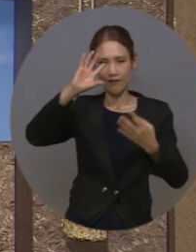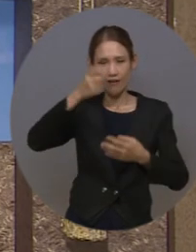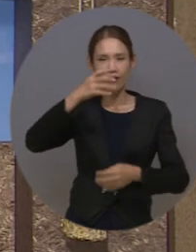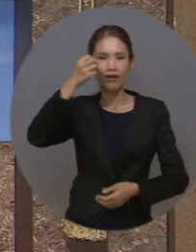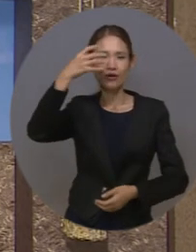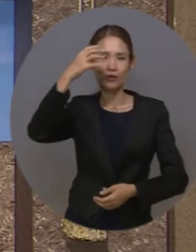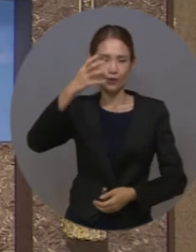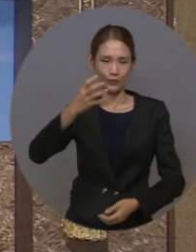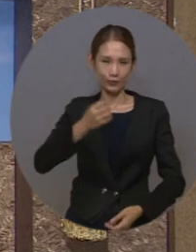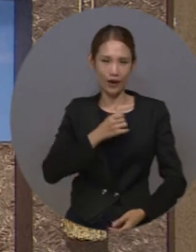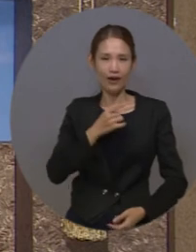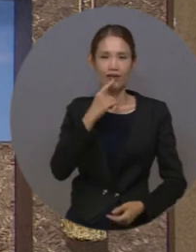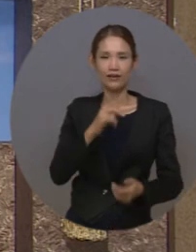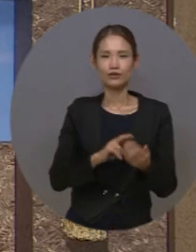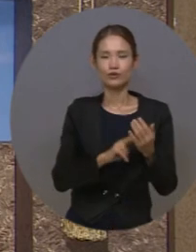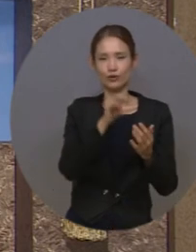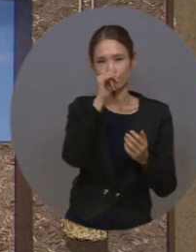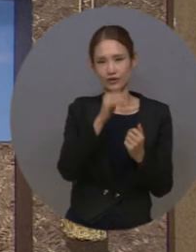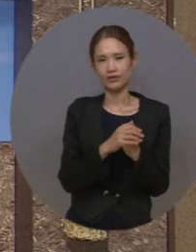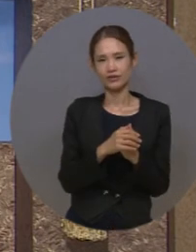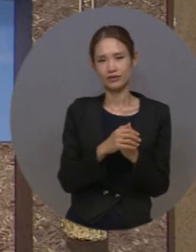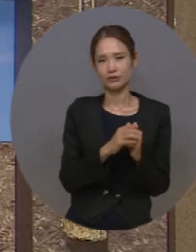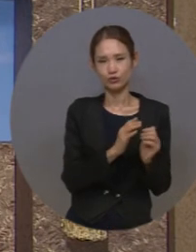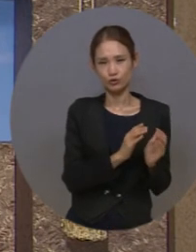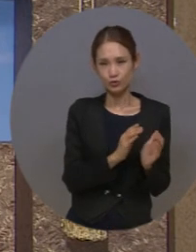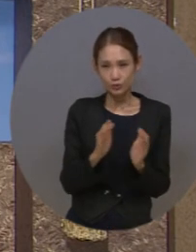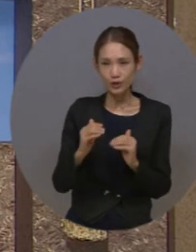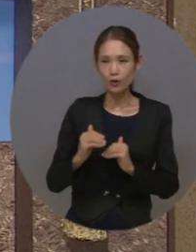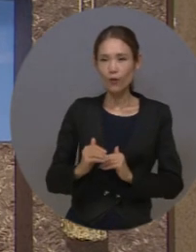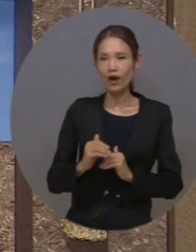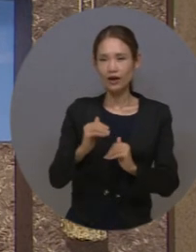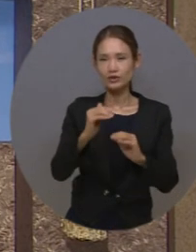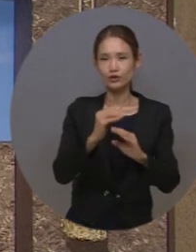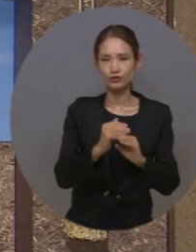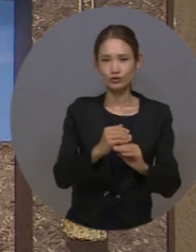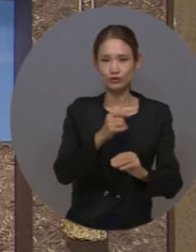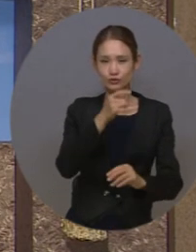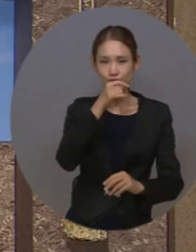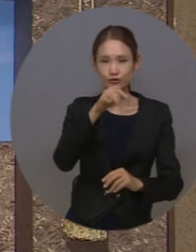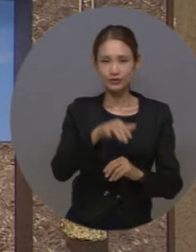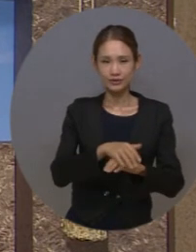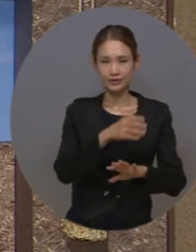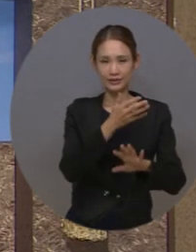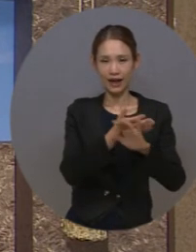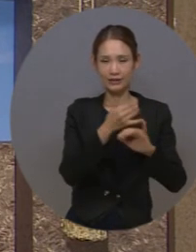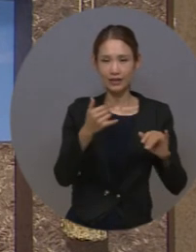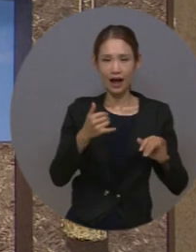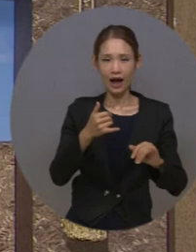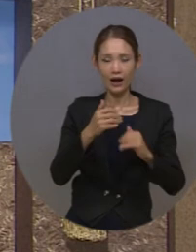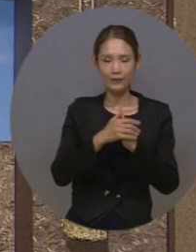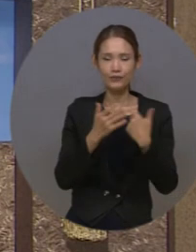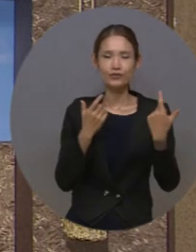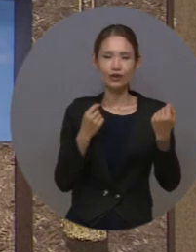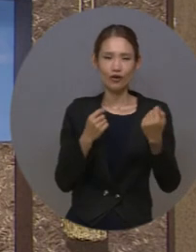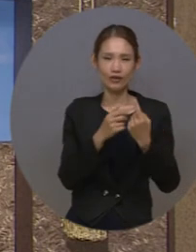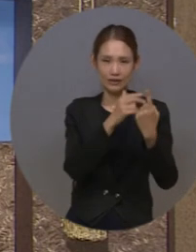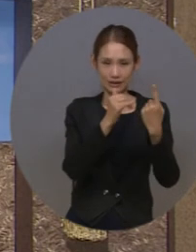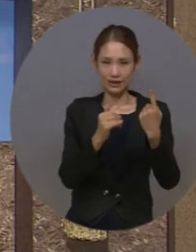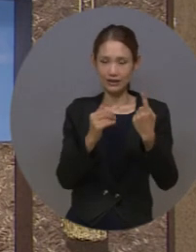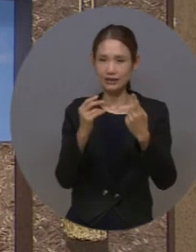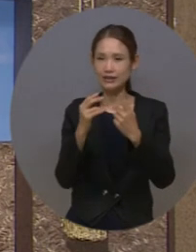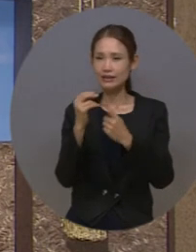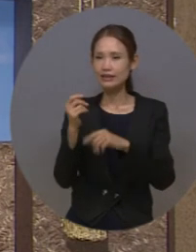4강 신화라는 것도 있었지만 준비하는 과정에서 수원시는 남의 어느 도시 못지않게 1인 1의자